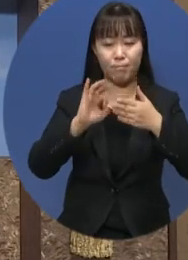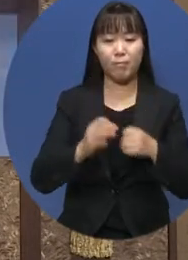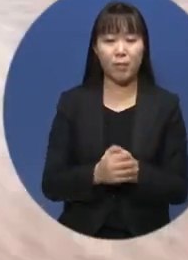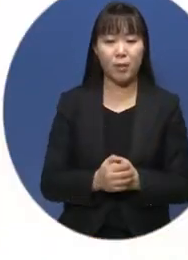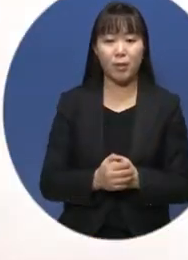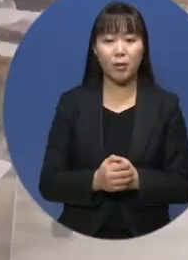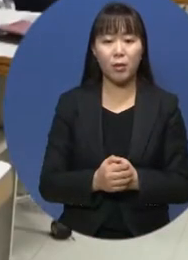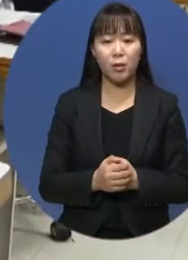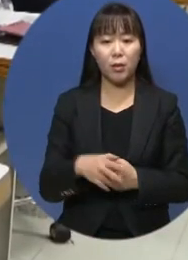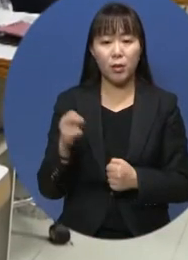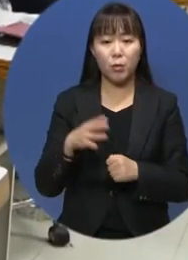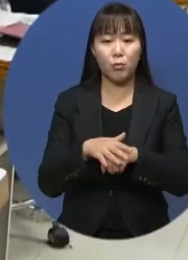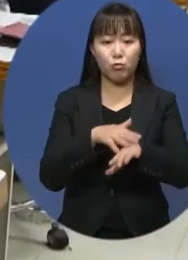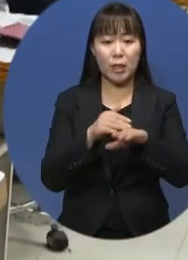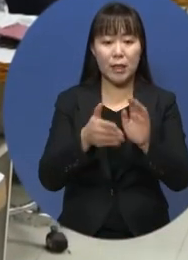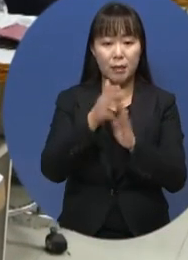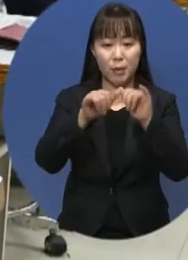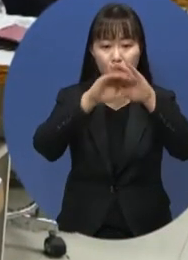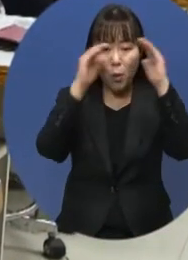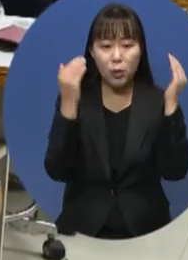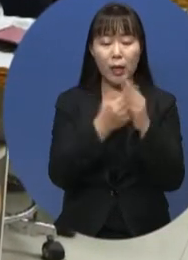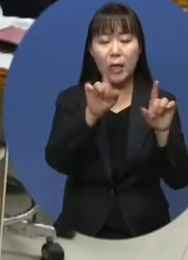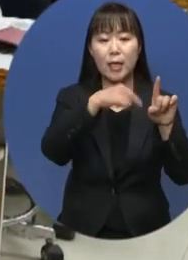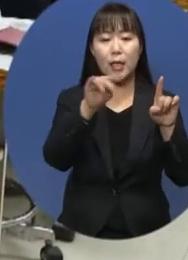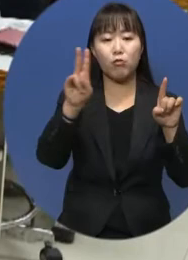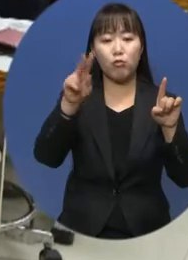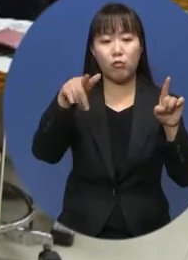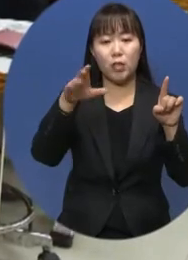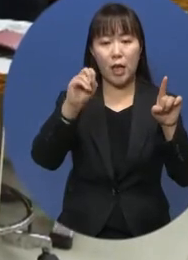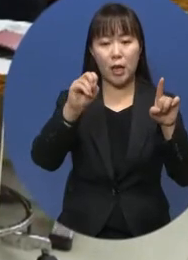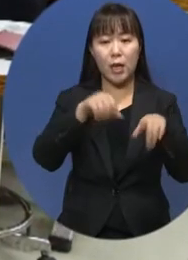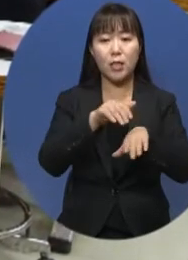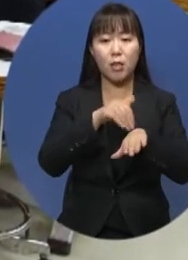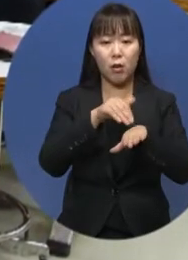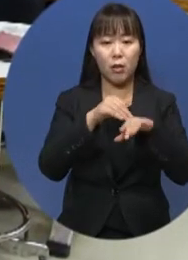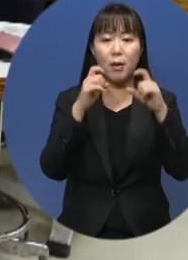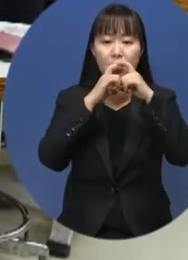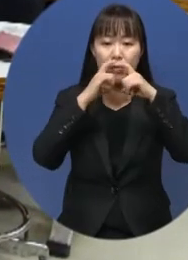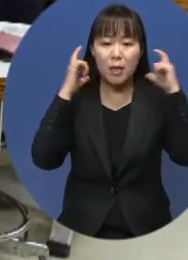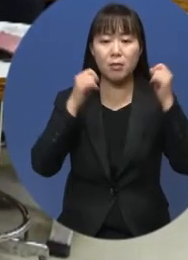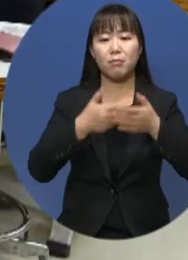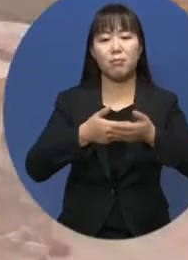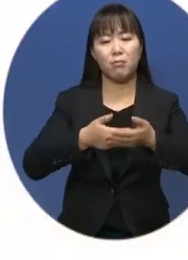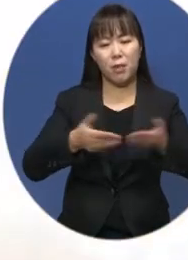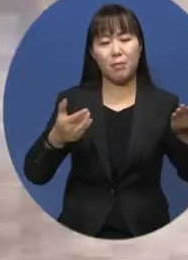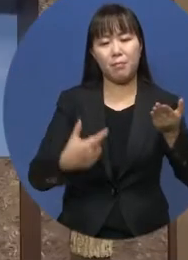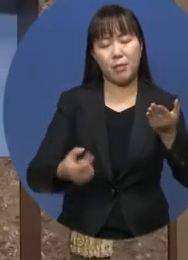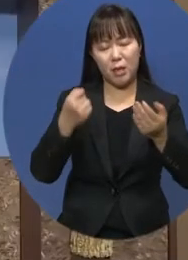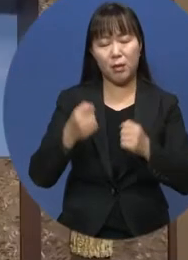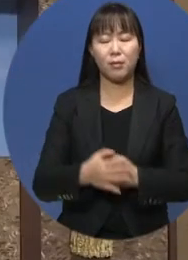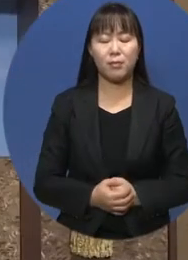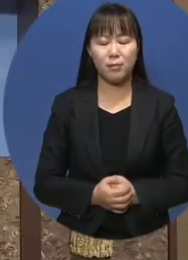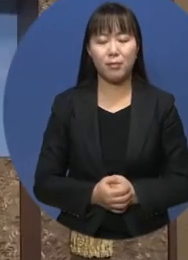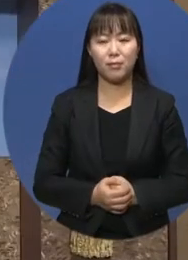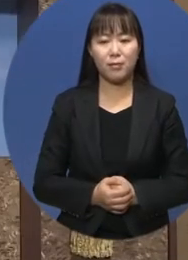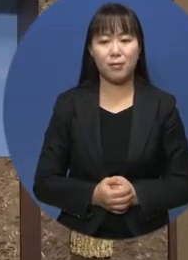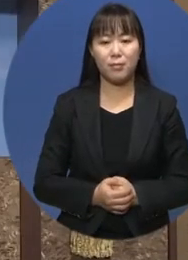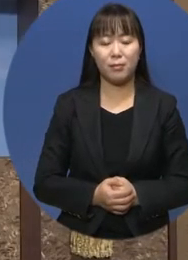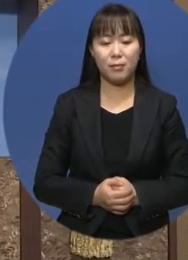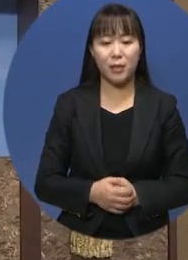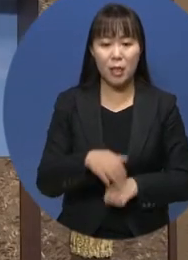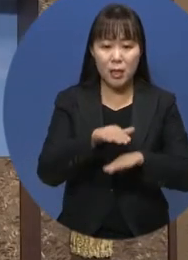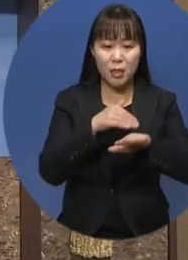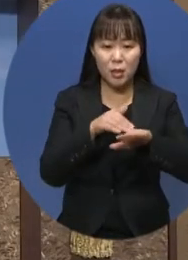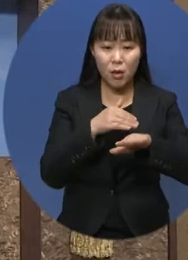그리고 구리 짐의 모두에게 1인 단 부장 씨 게 처음 마스크를 빨리 배포했습니다 아 그 천